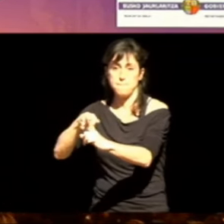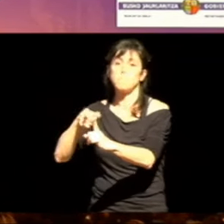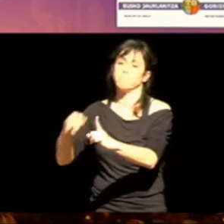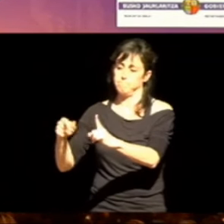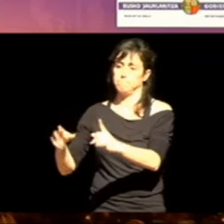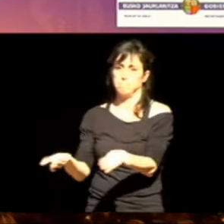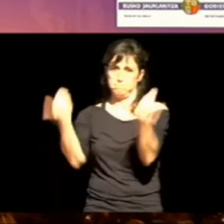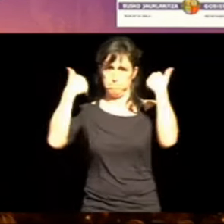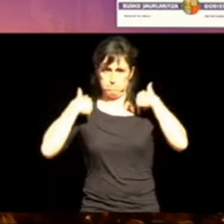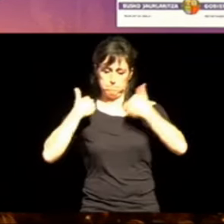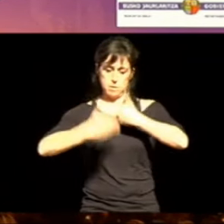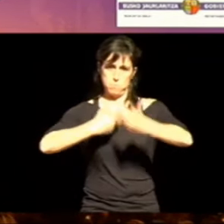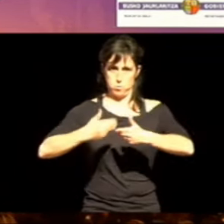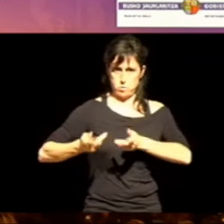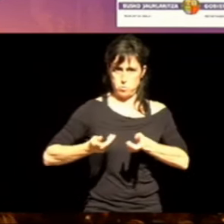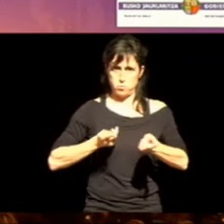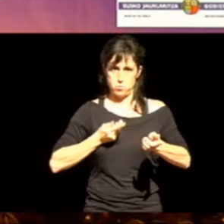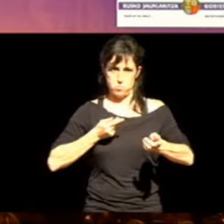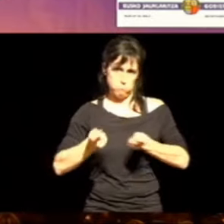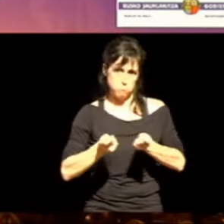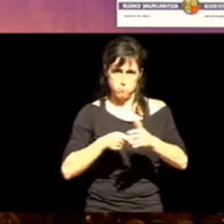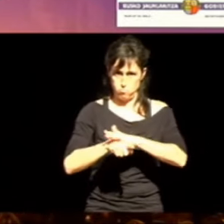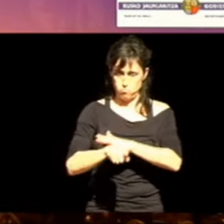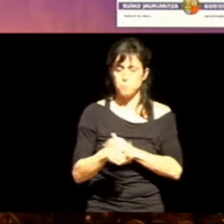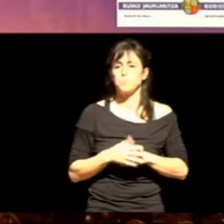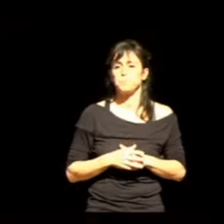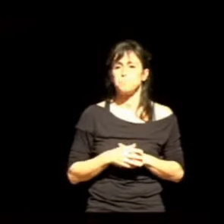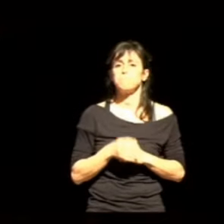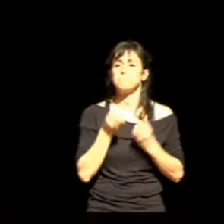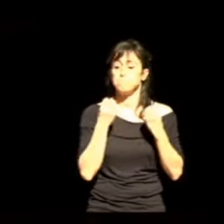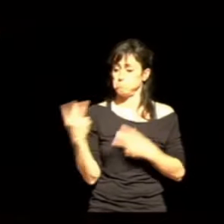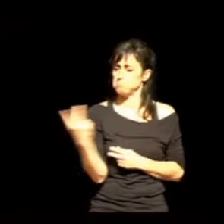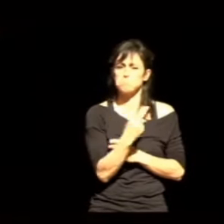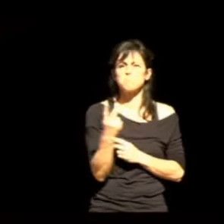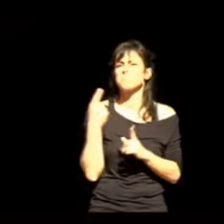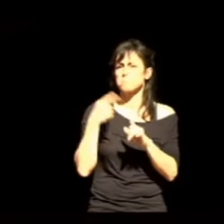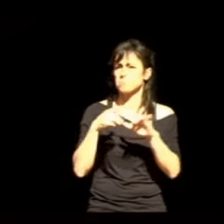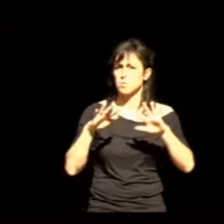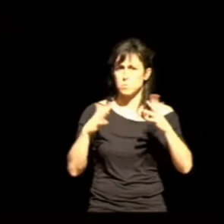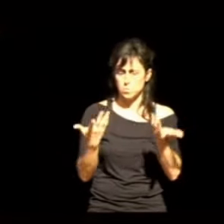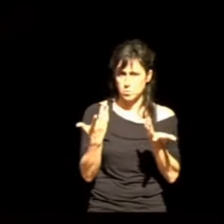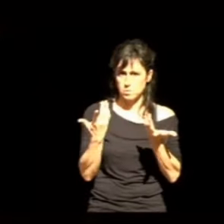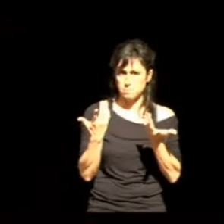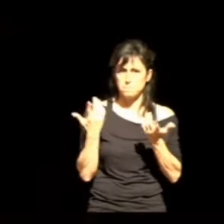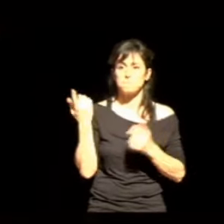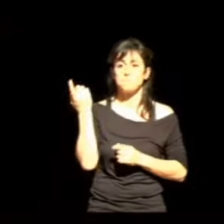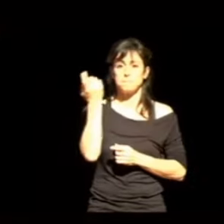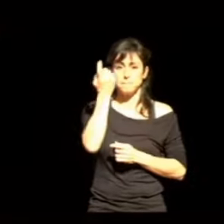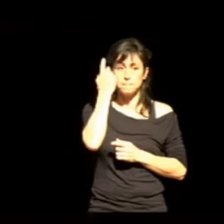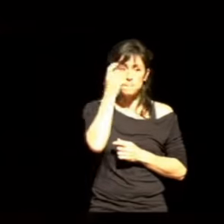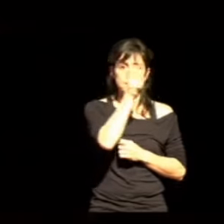Hirugarrena, bi horiek zertarako ikasle bakoitza eta ikasle taldeak